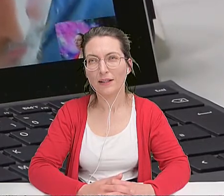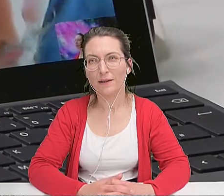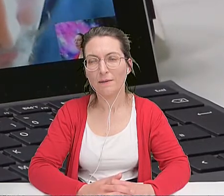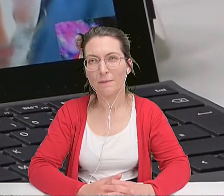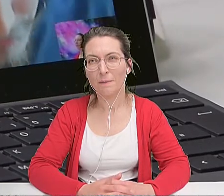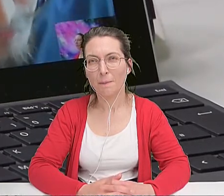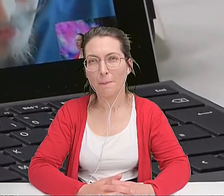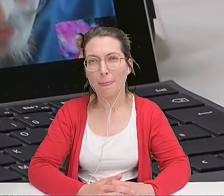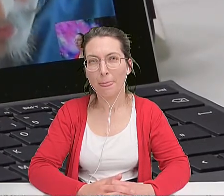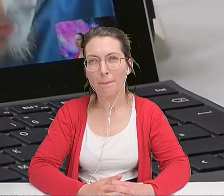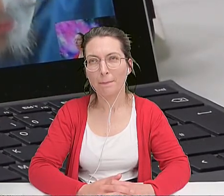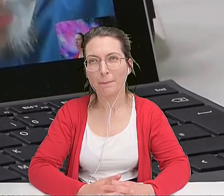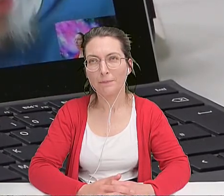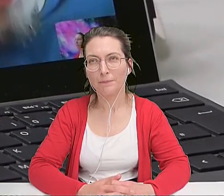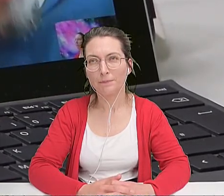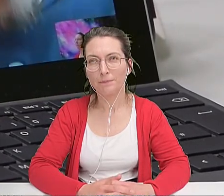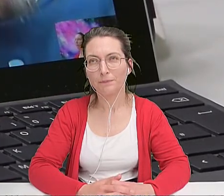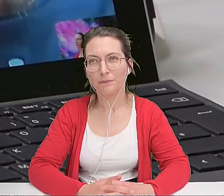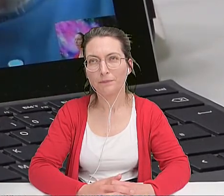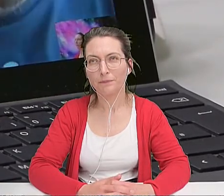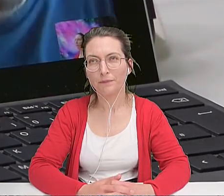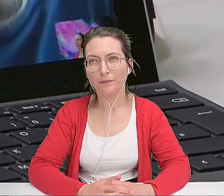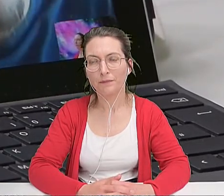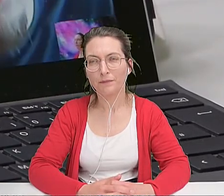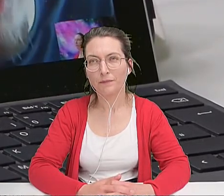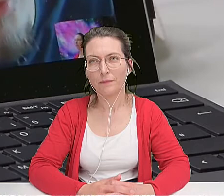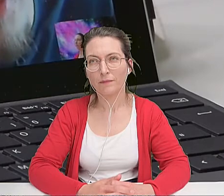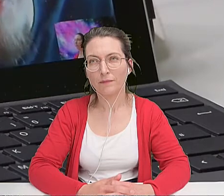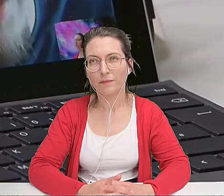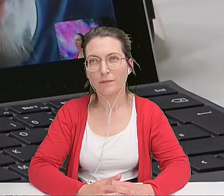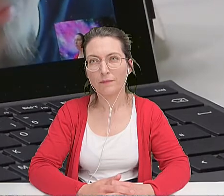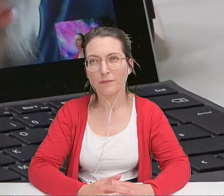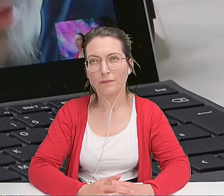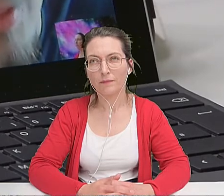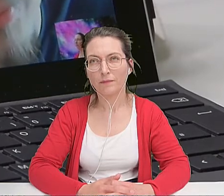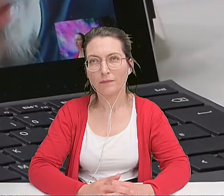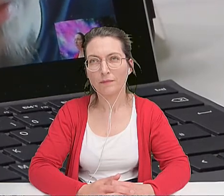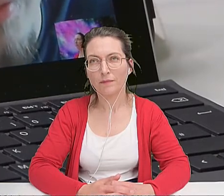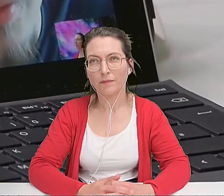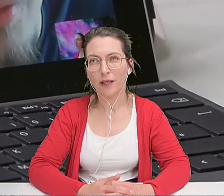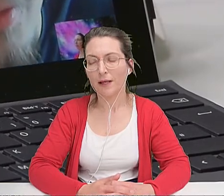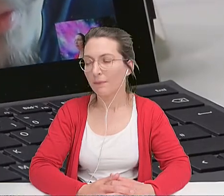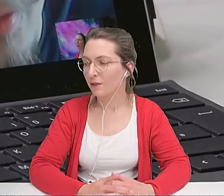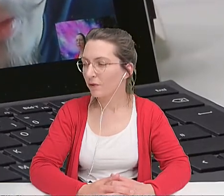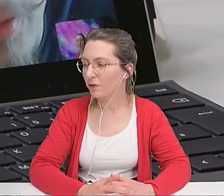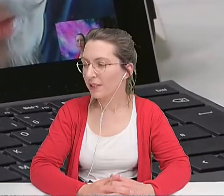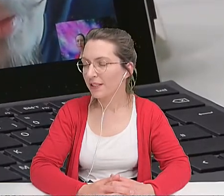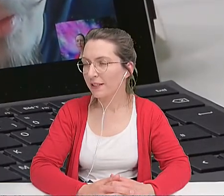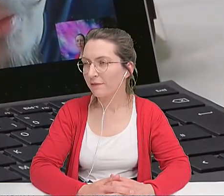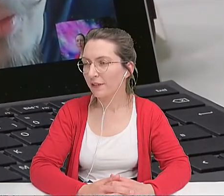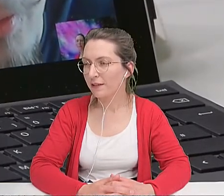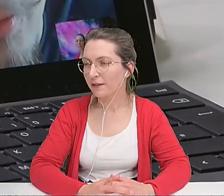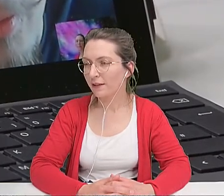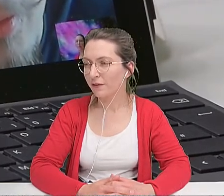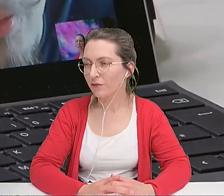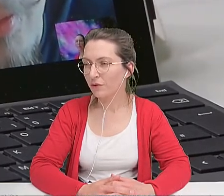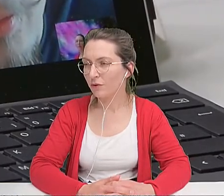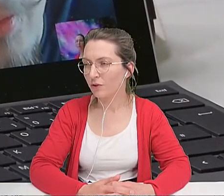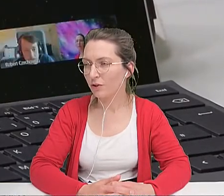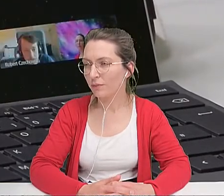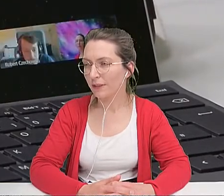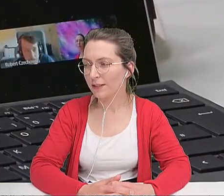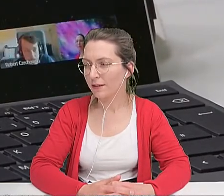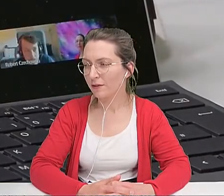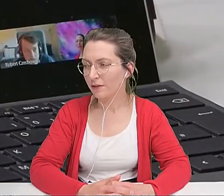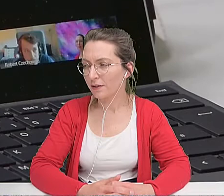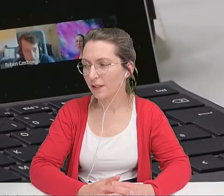haben uns dann überlegt, wie man das vielleicht auch besser gestalten kann und den Lehrern und Schülern mehr Angebote geben kann. Magst du kurz erzählen, was in der ersten Runde